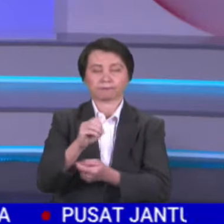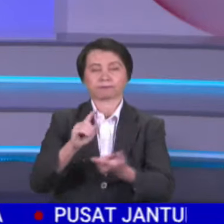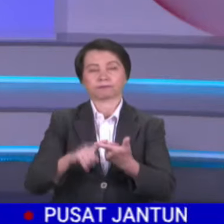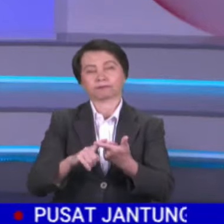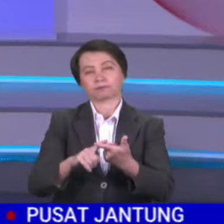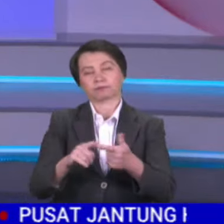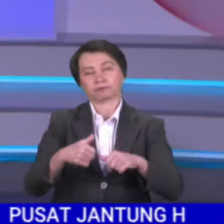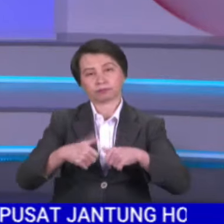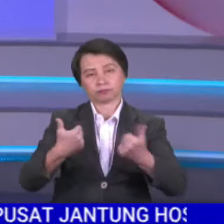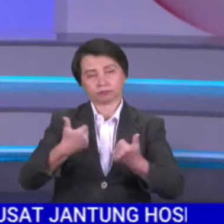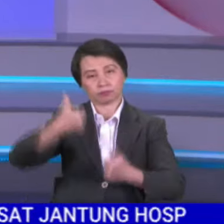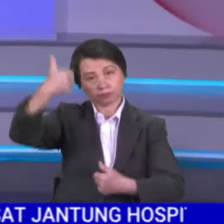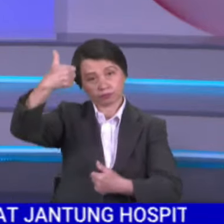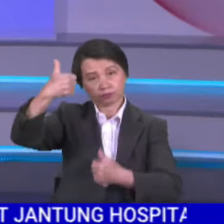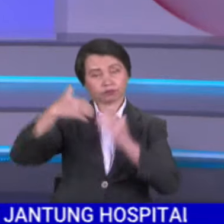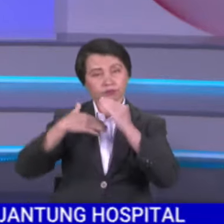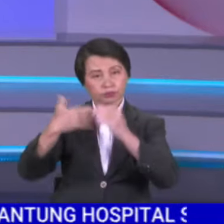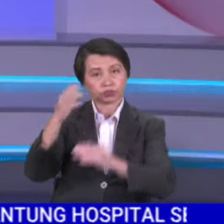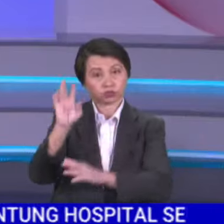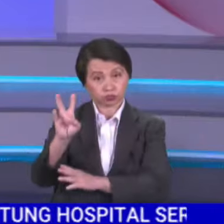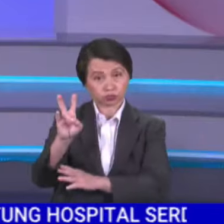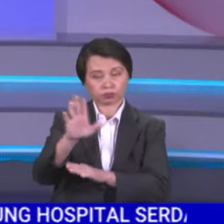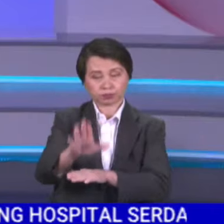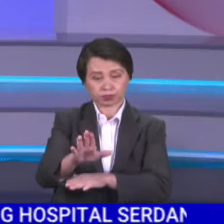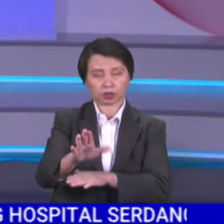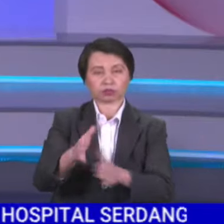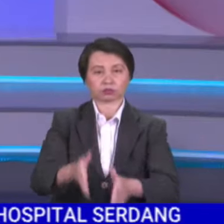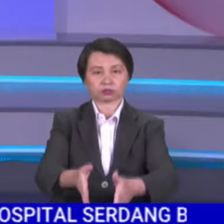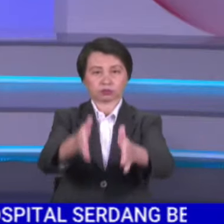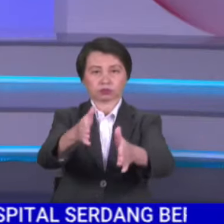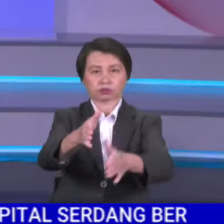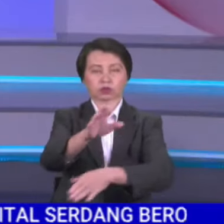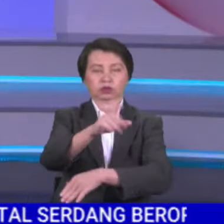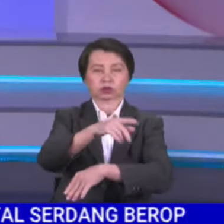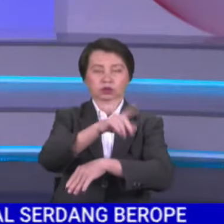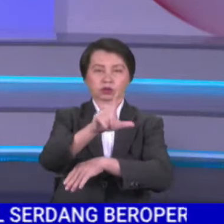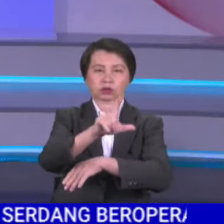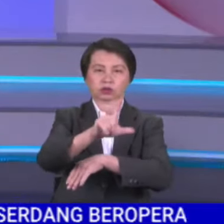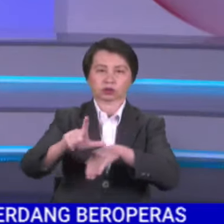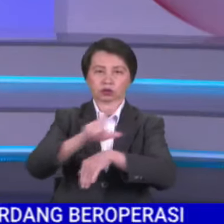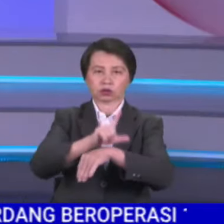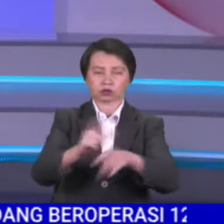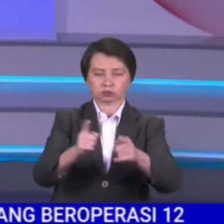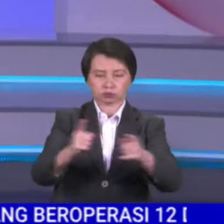Baks menjuarai peringkat ketujuh petang tadi yang melibatkan laluan Loop Langkawi sejauh